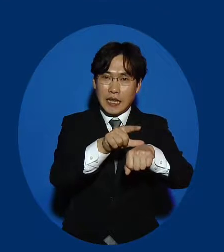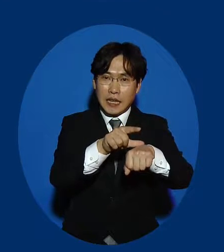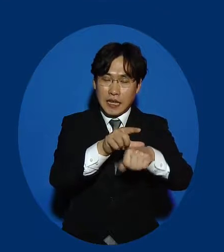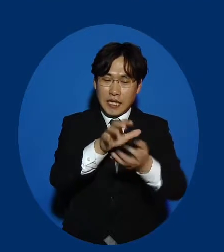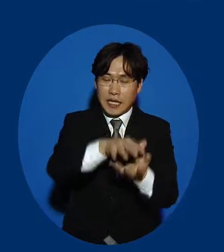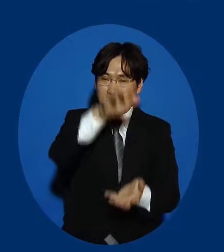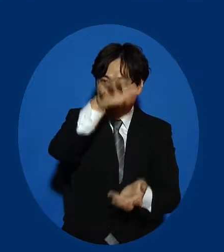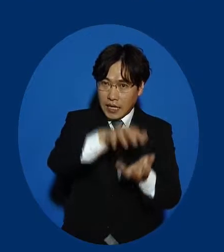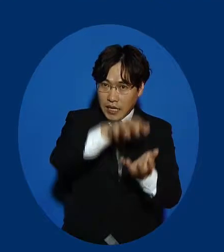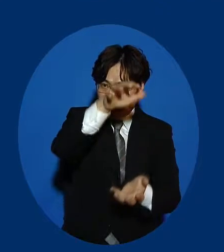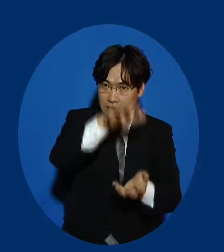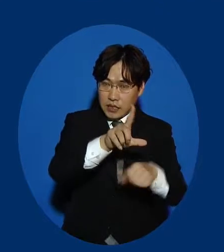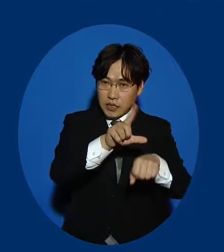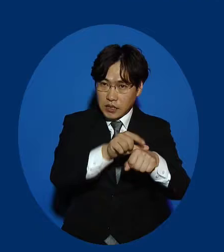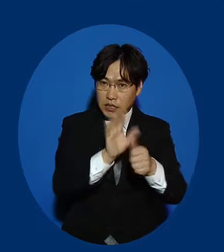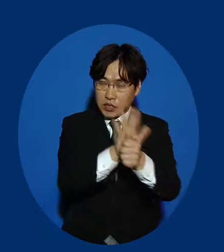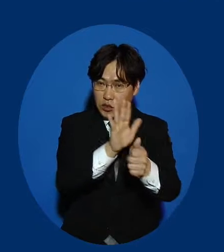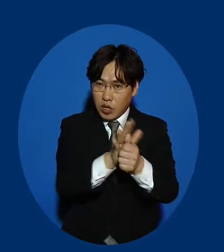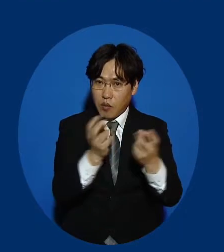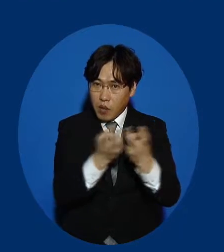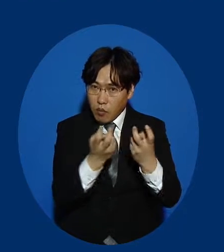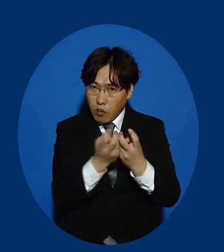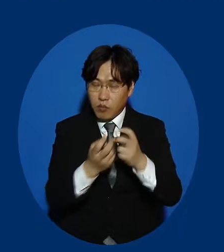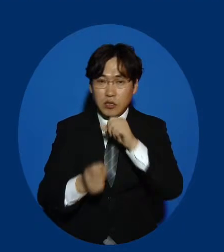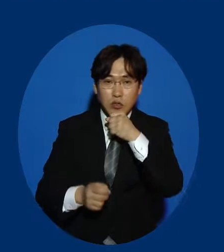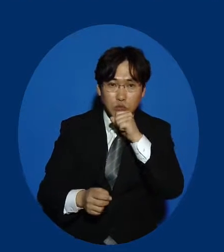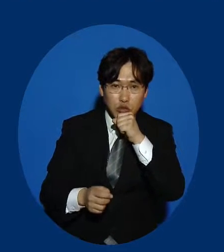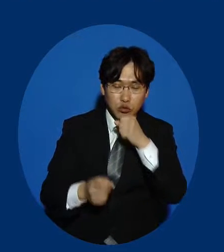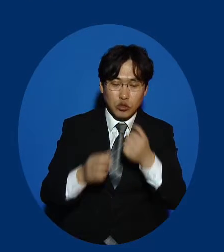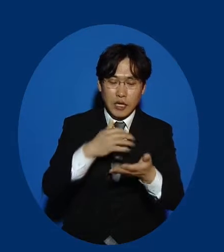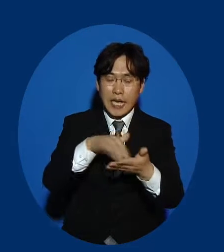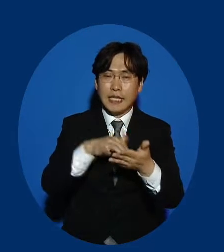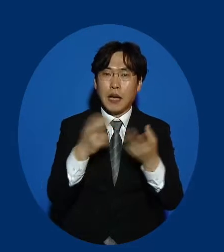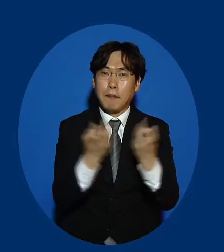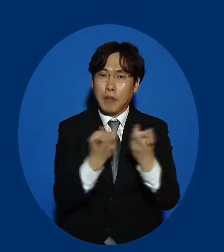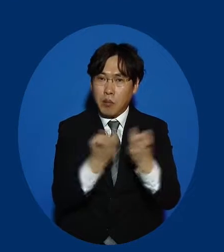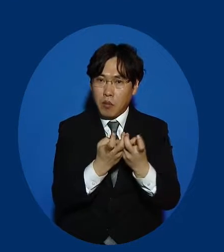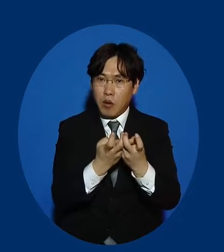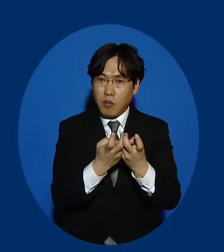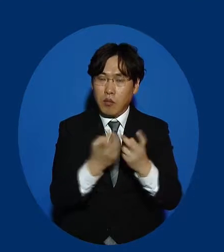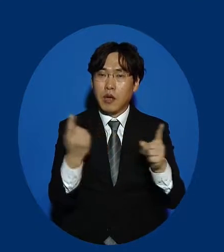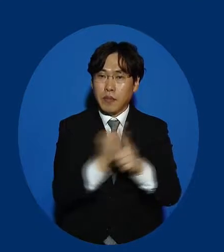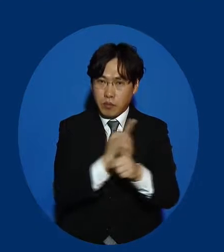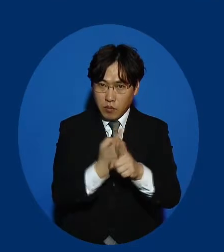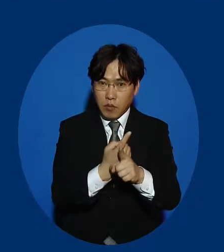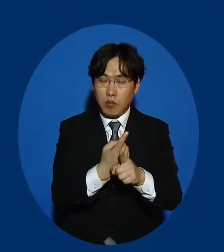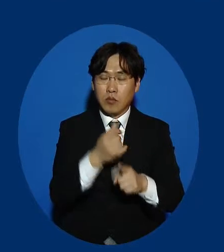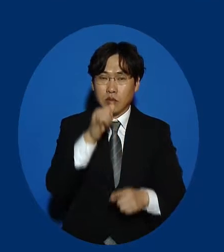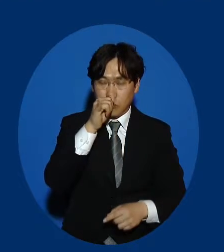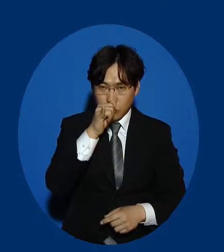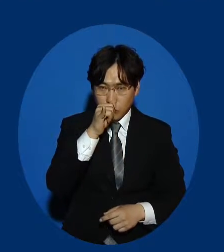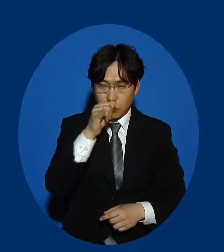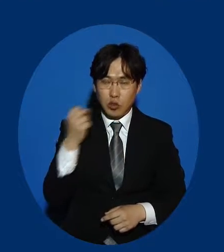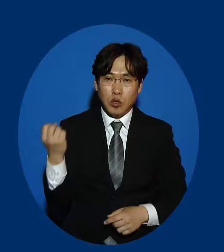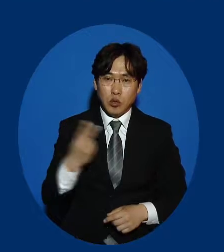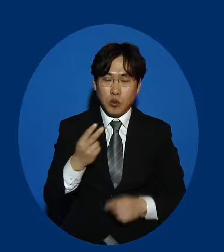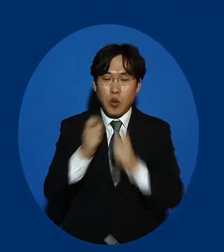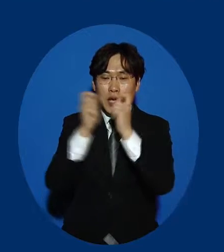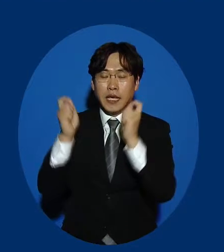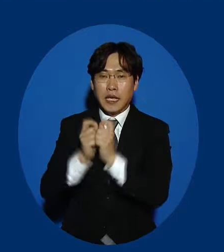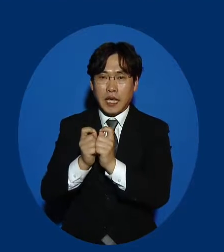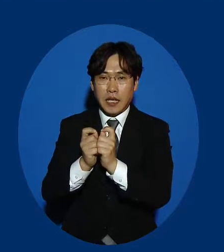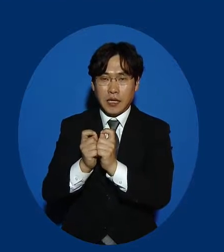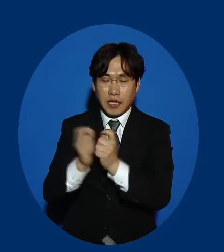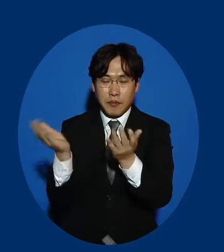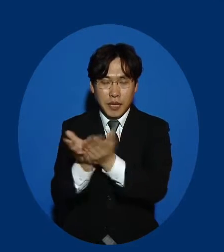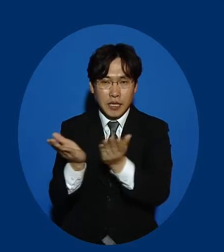일부분 정보나 소통 영역을 빼내는 방법, 추가적인 그 서비스를 개발하는 방법도 있고 아니면 별도의 서비스를 개발하는 방법도